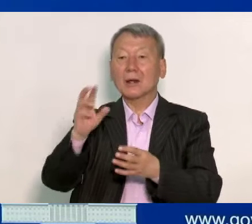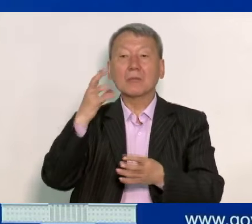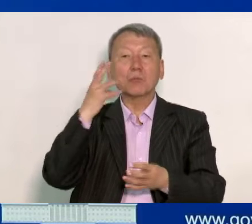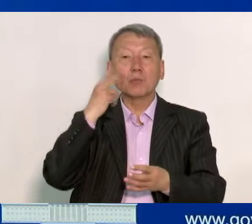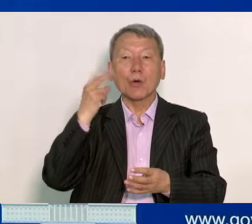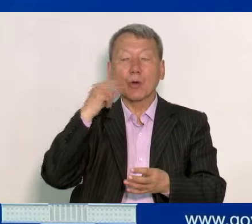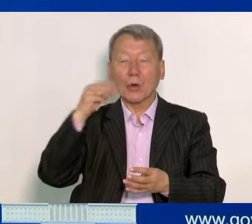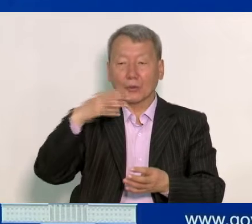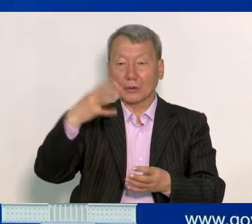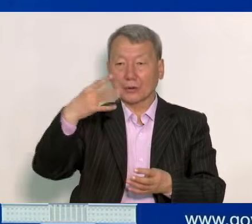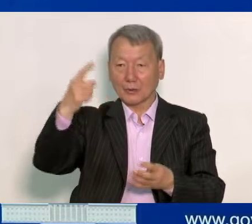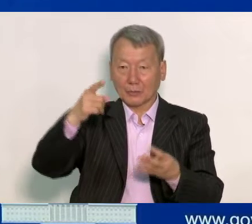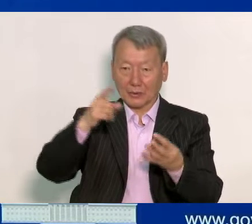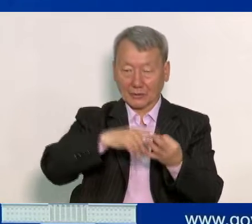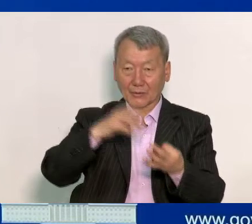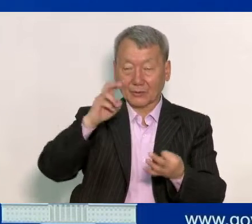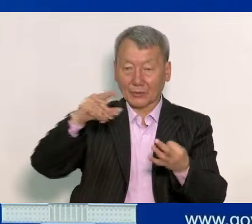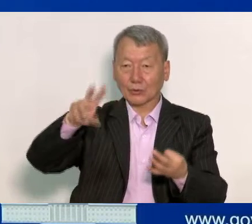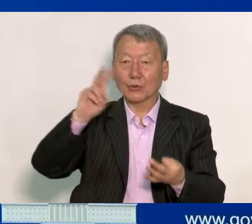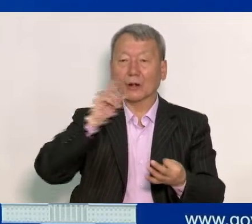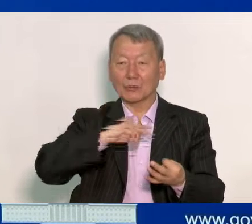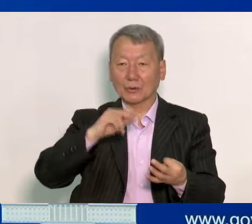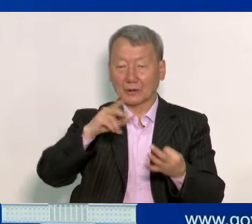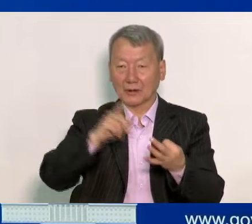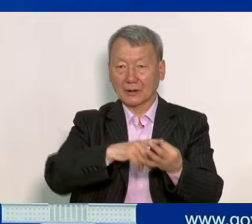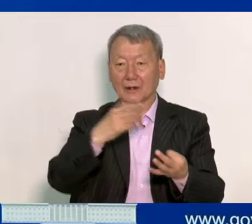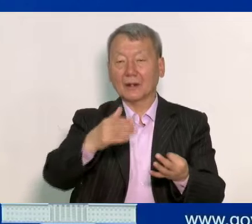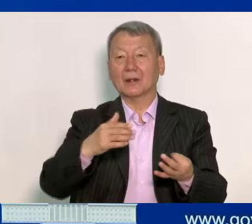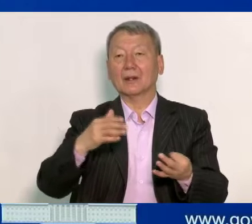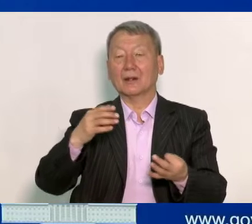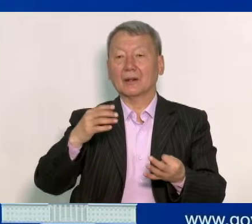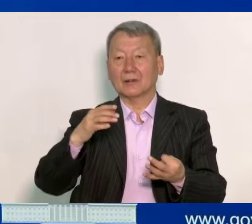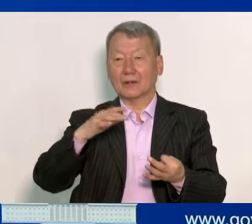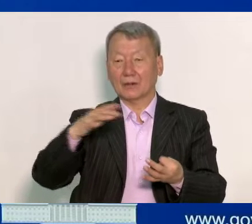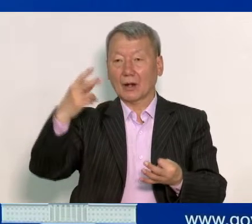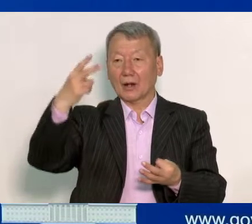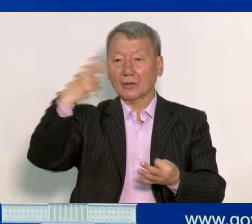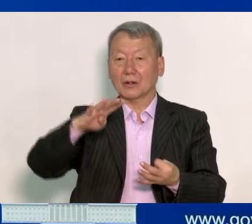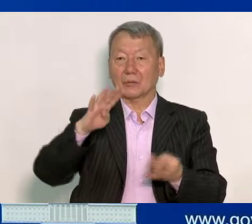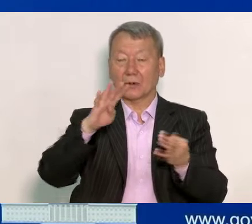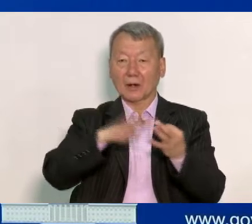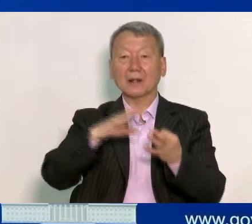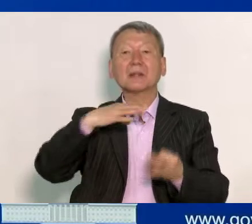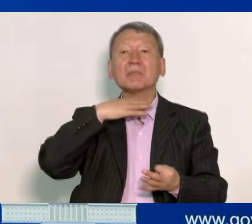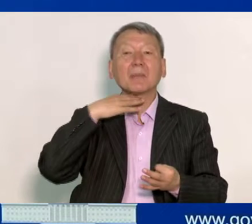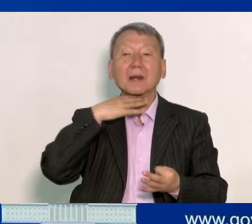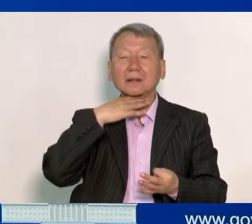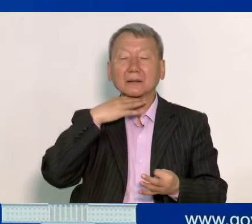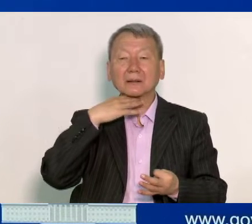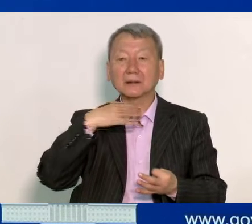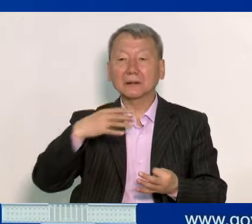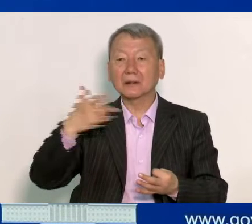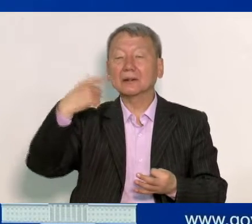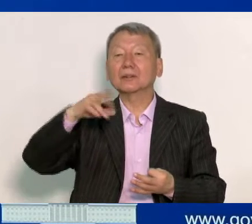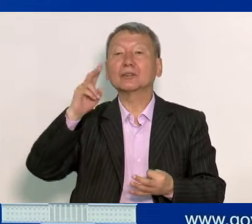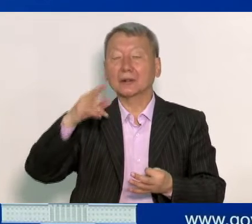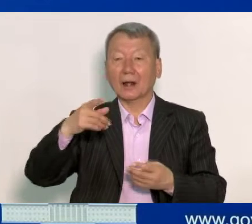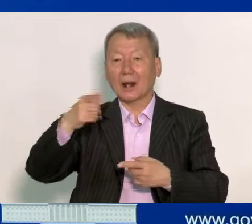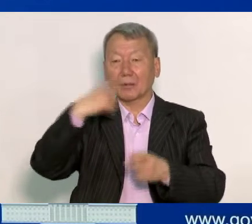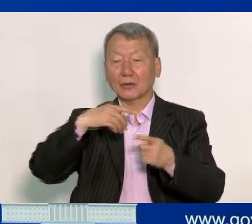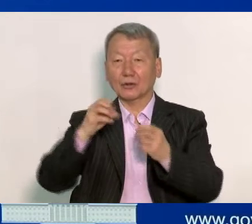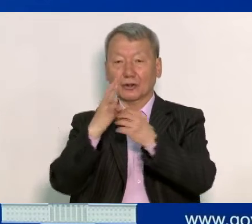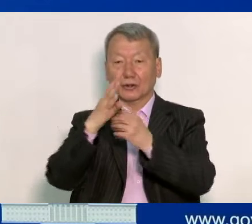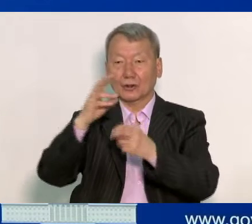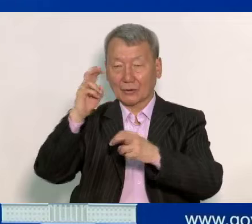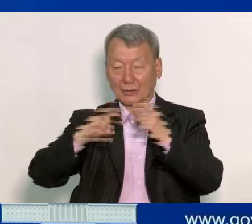өндүрүү боюнча 41 ишкана, балык өндүрүү тарабында 25, этти кайра иштетүү